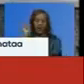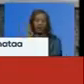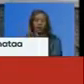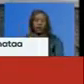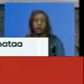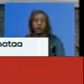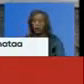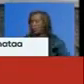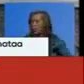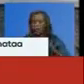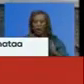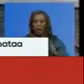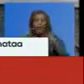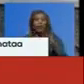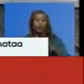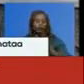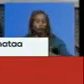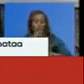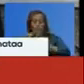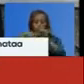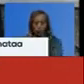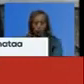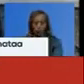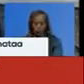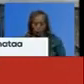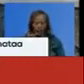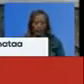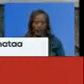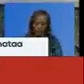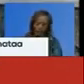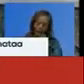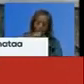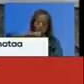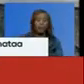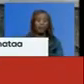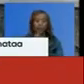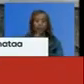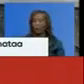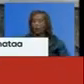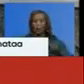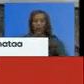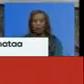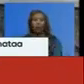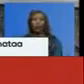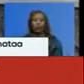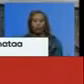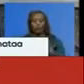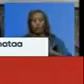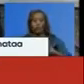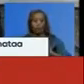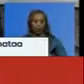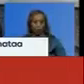ያሳካናቸው በርካታ ድሎች እንዳሉ ሁሉ በፍጥነት መቀረፍ የሚገባቸው በርካታ ጉድለቶች